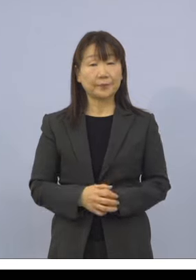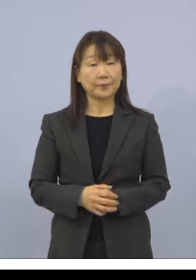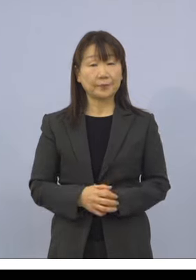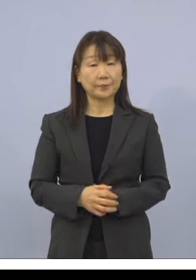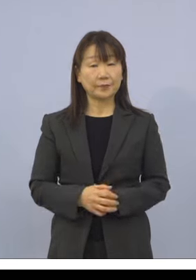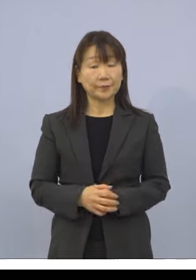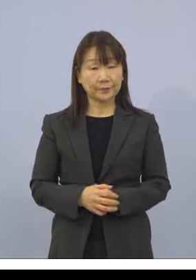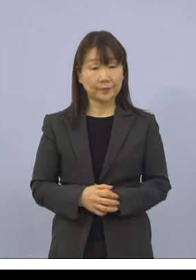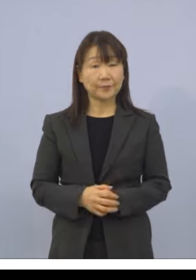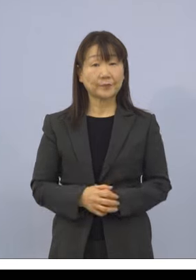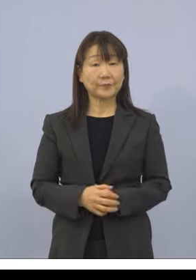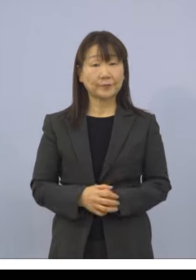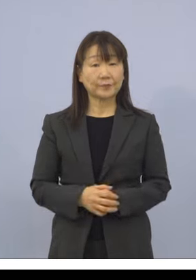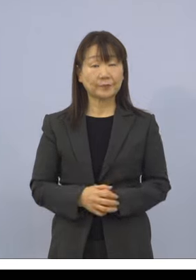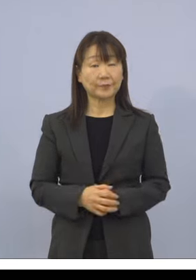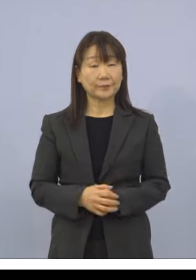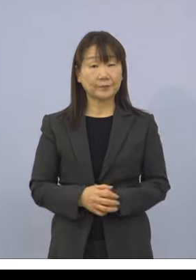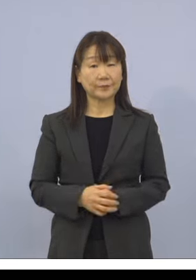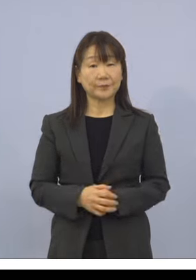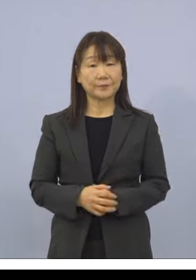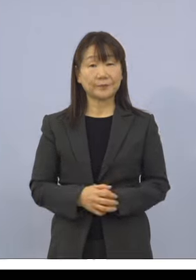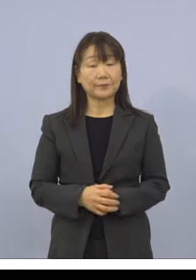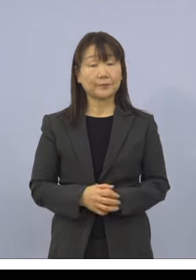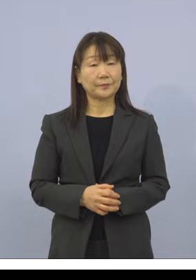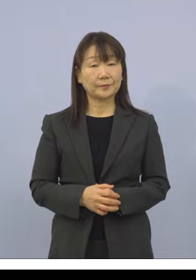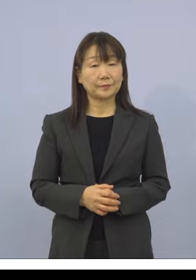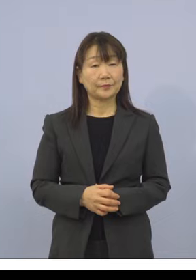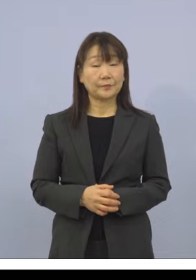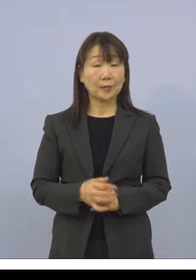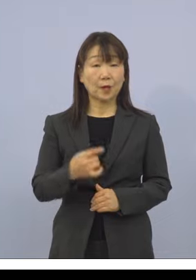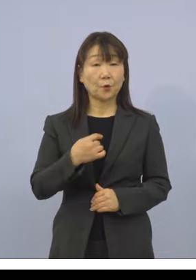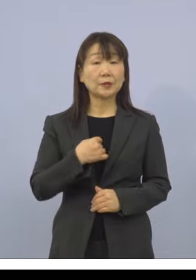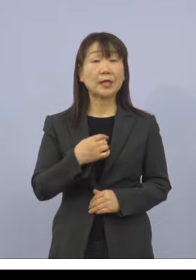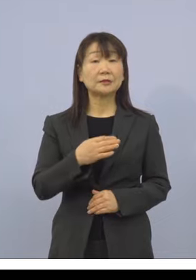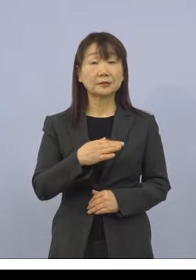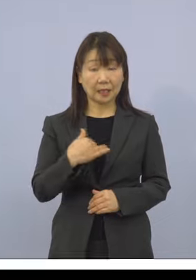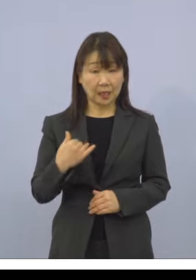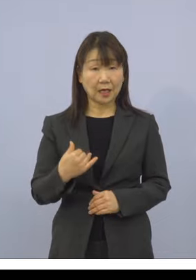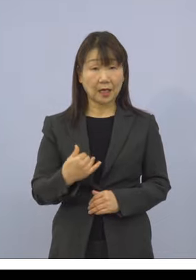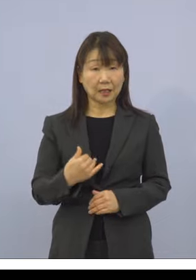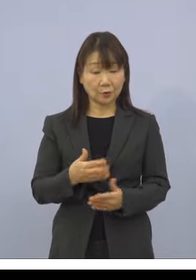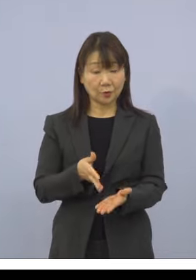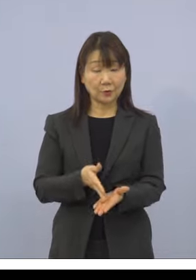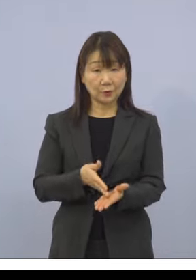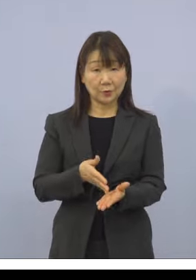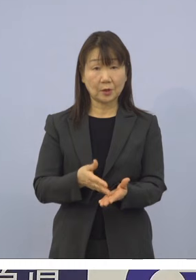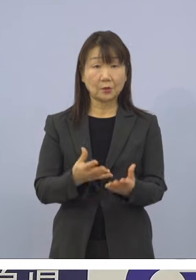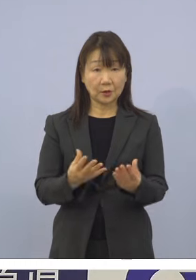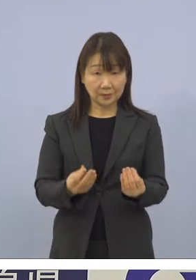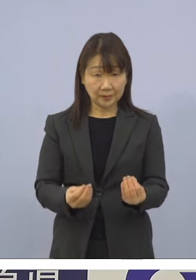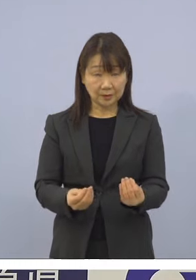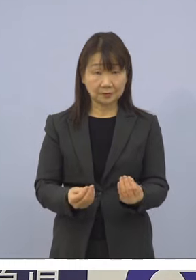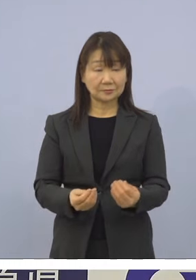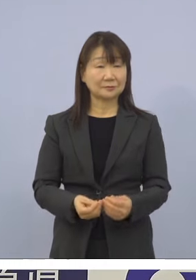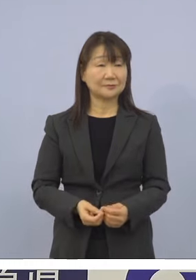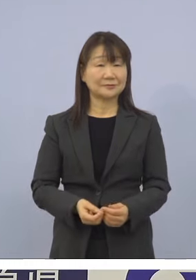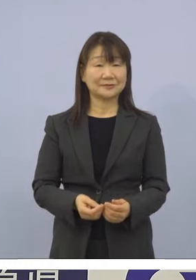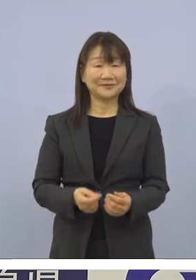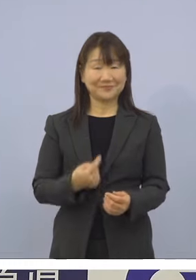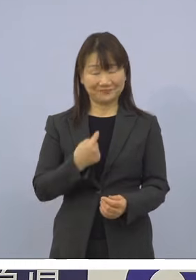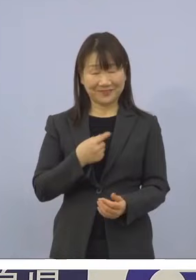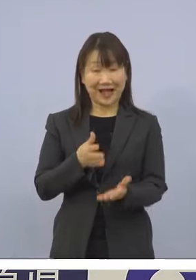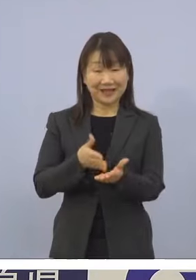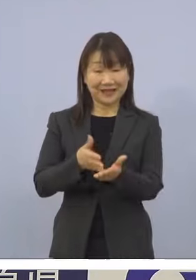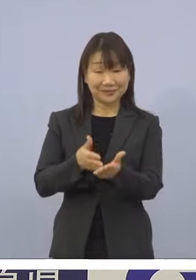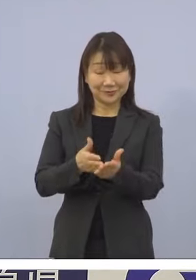やっていきたいなとこのように思っております。まあ、私からは以上です。もう話し出すと2時間